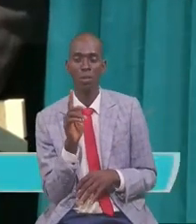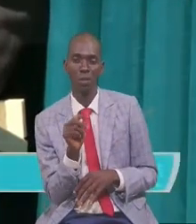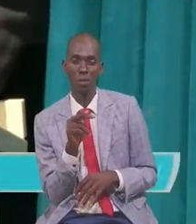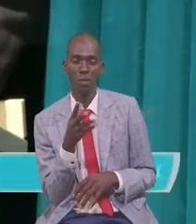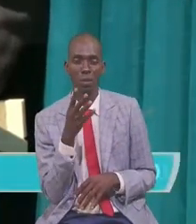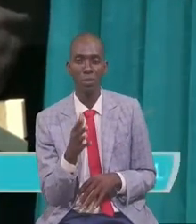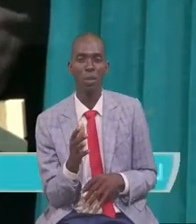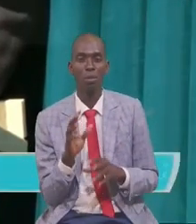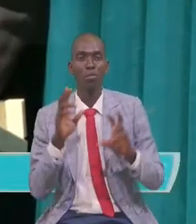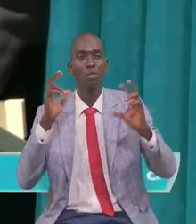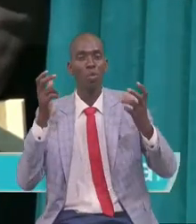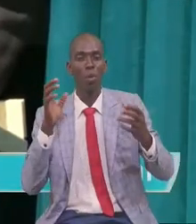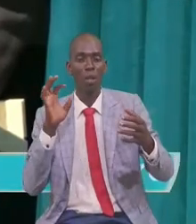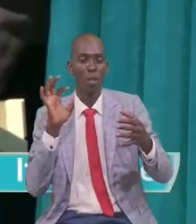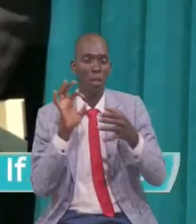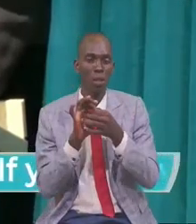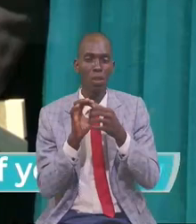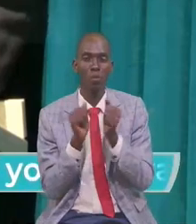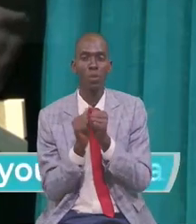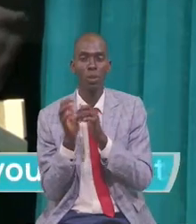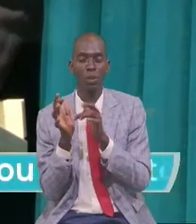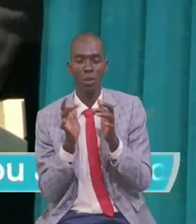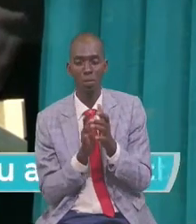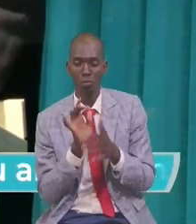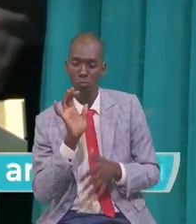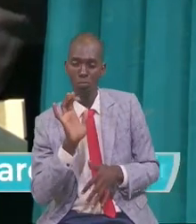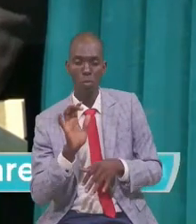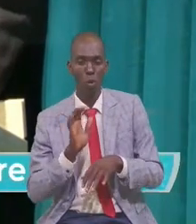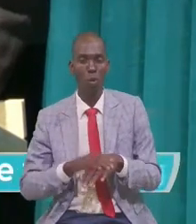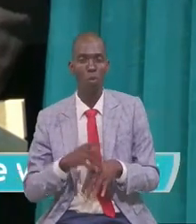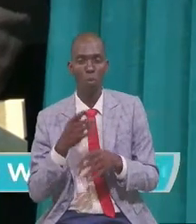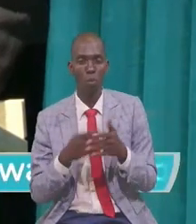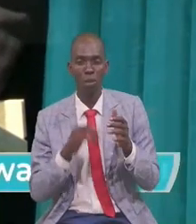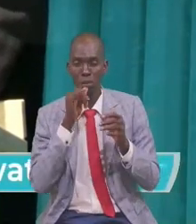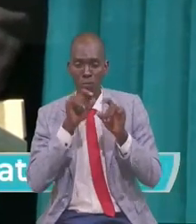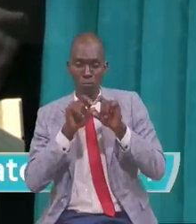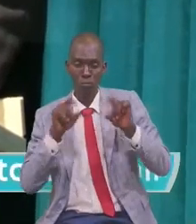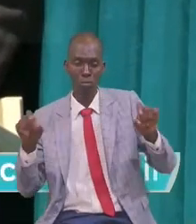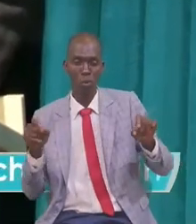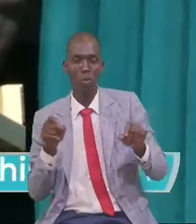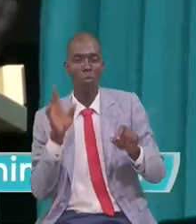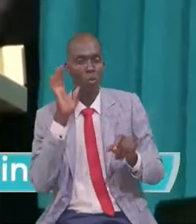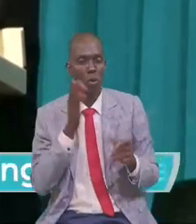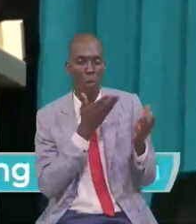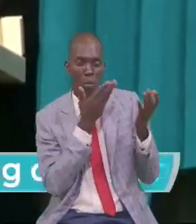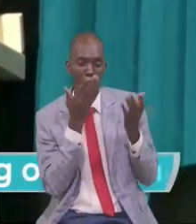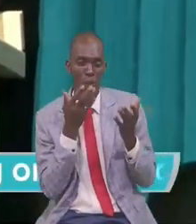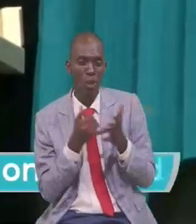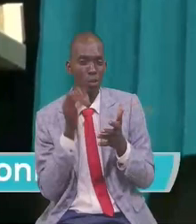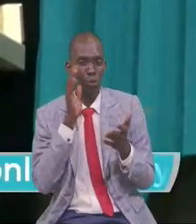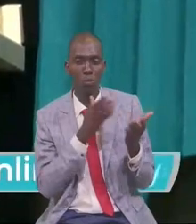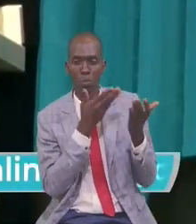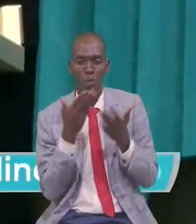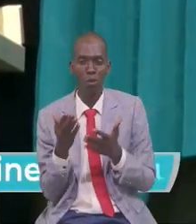Cliquez dessus, il y a un lien qui s'affiche. Il y a un formulaire qui va apparaître et vous allez pouvoir